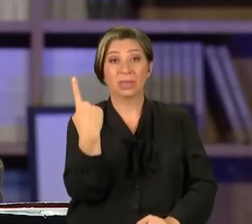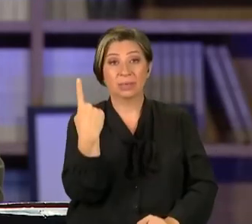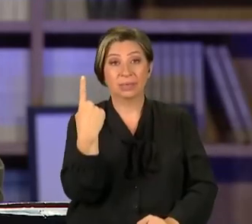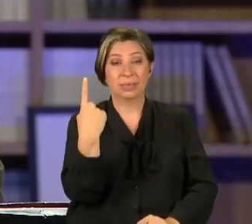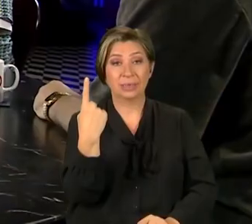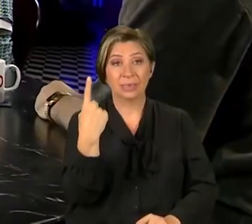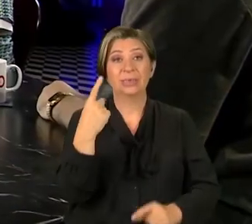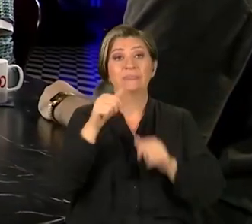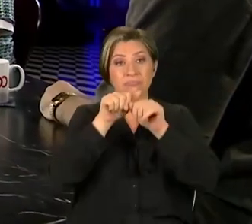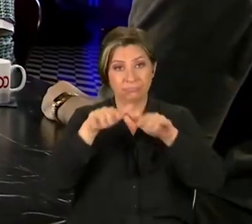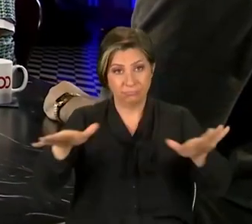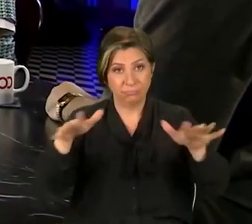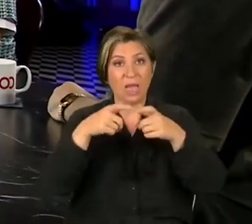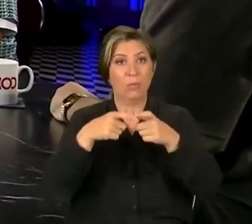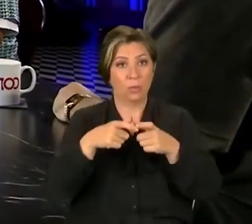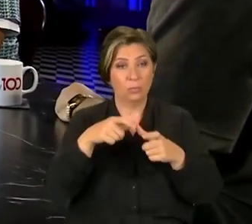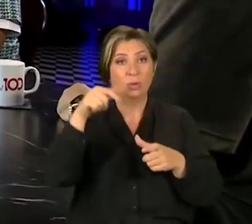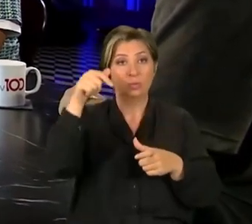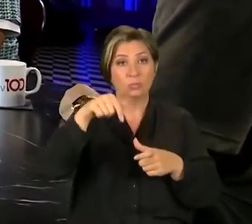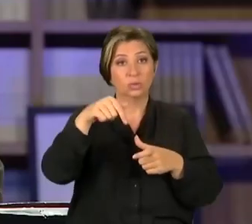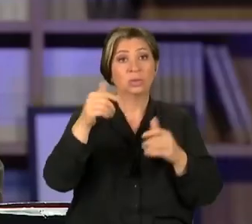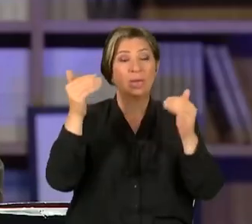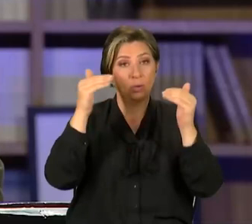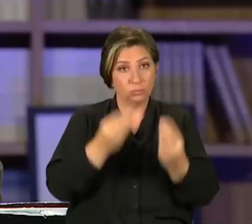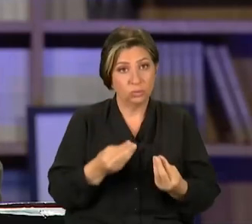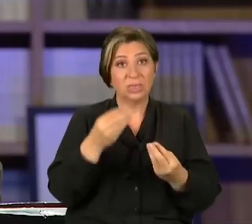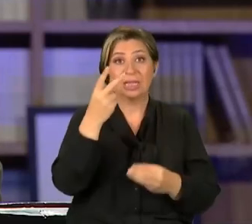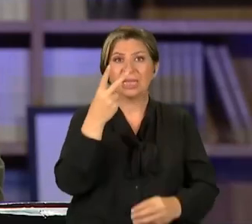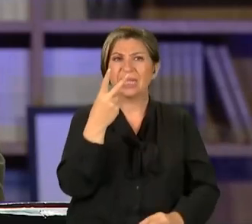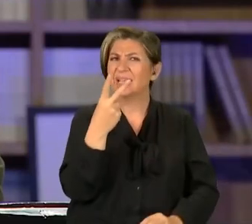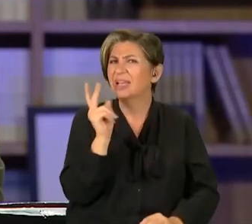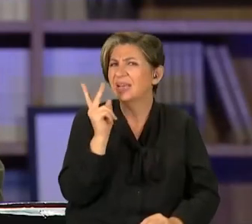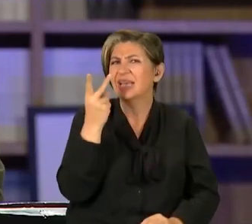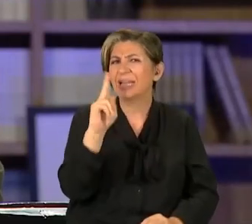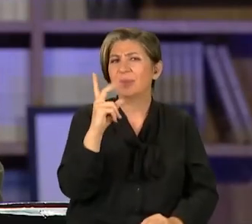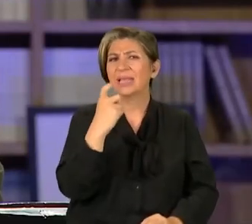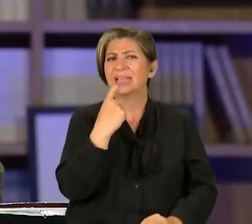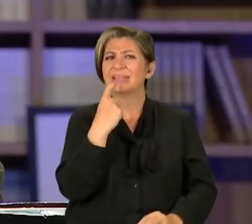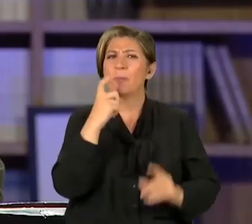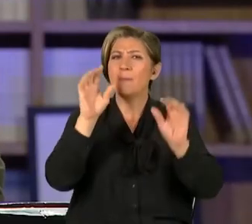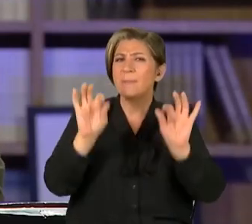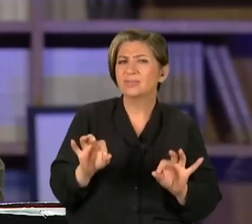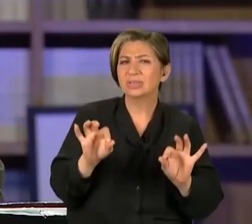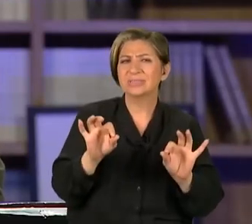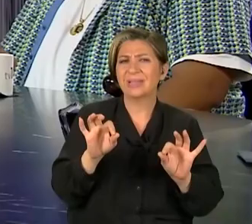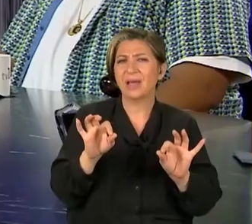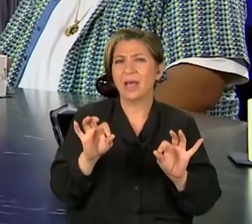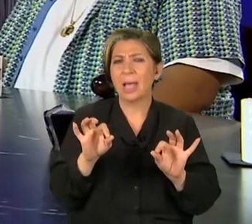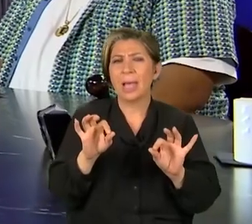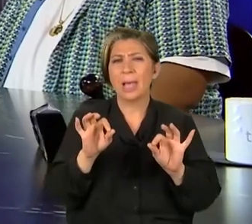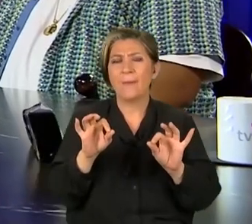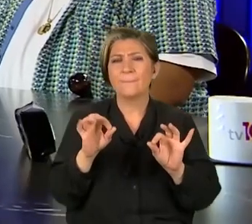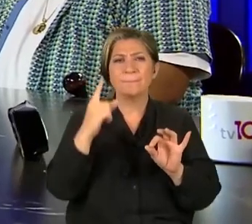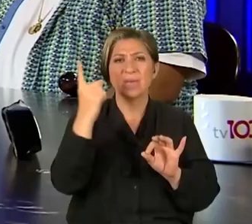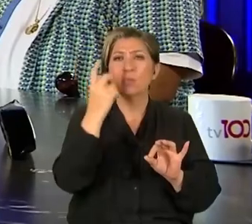Bir de yayınlanmış ve burada yer almışsın 2000'leri 2000'li yılların başında bir